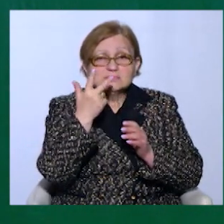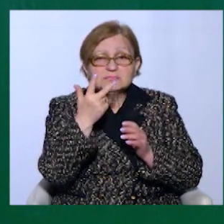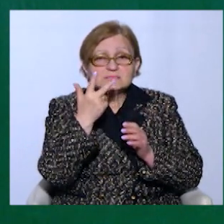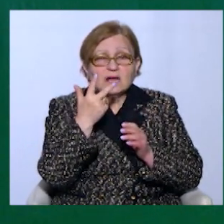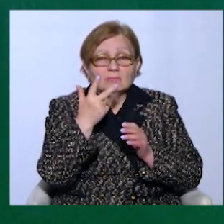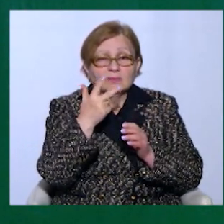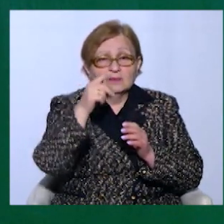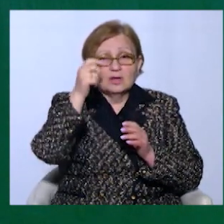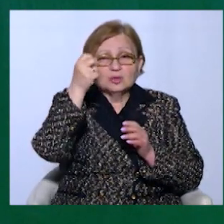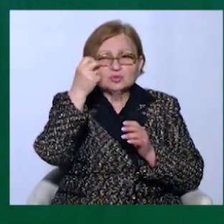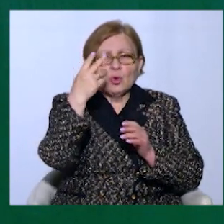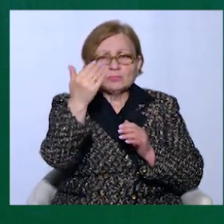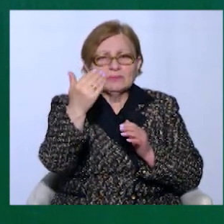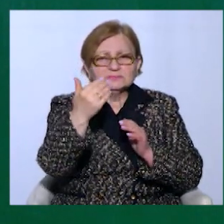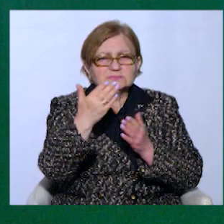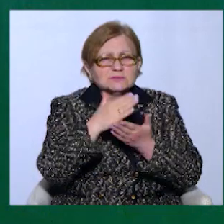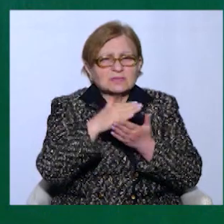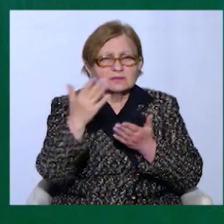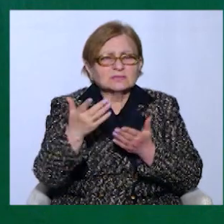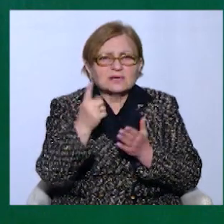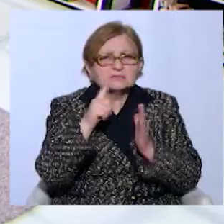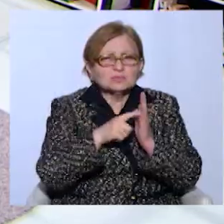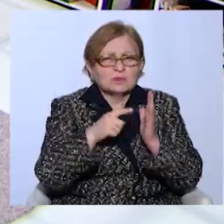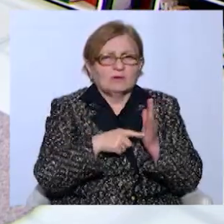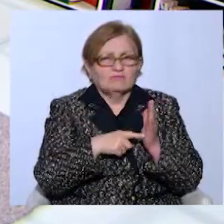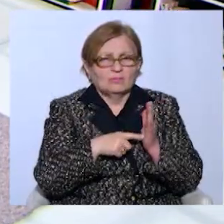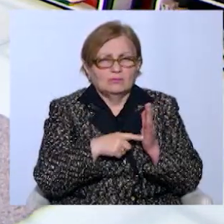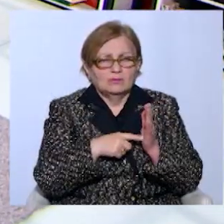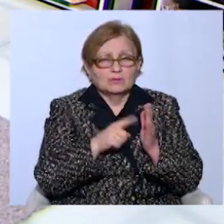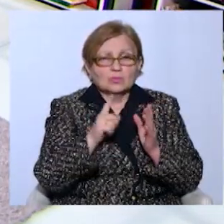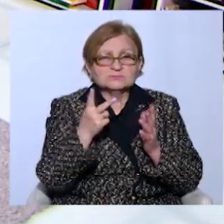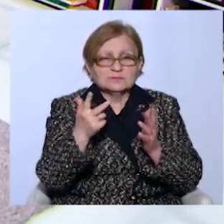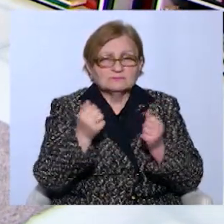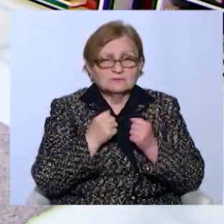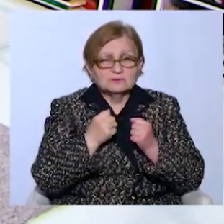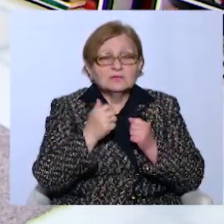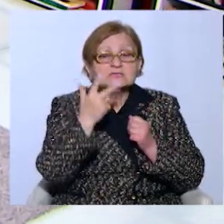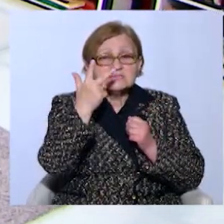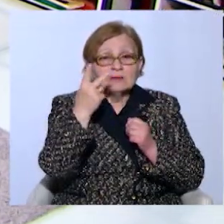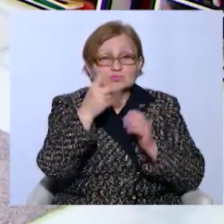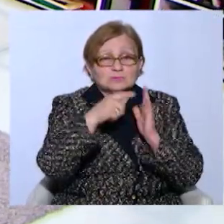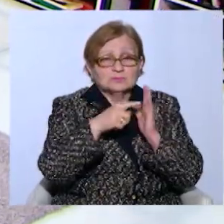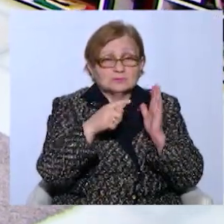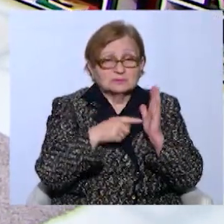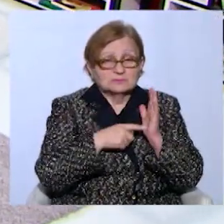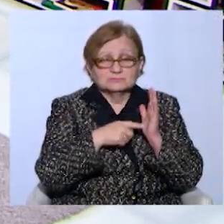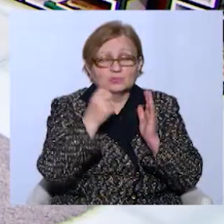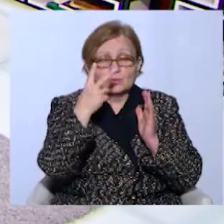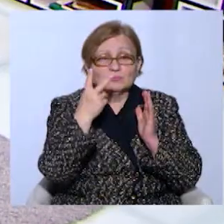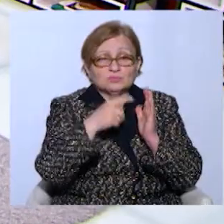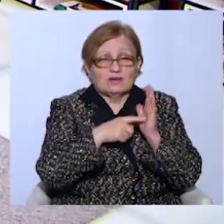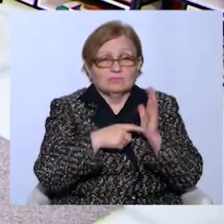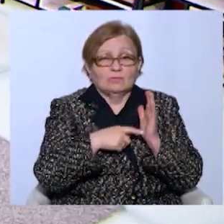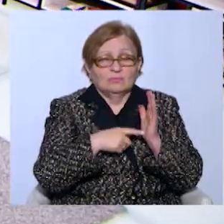ნაწილია 12-ის? 12 რაზე უნდა გავყო? რო 3 მივიღო, 12 უნდა გავყო 4-ზე. მე აი ამას